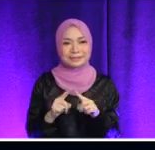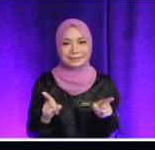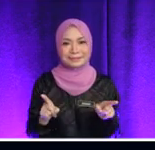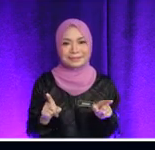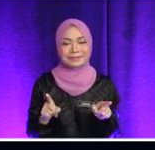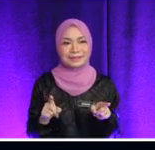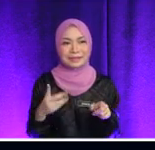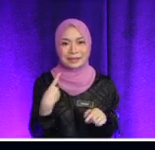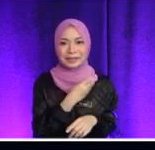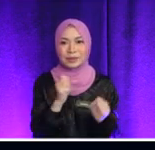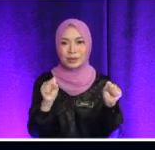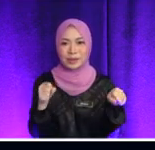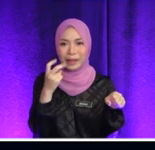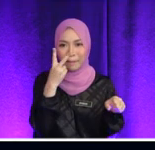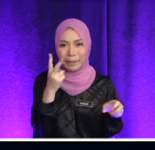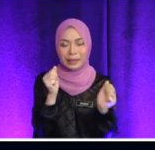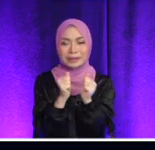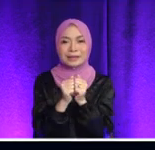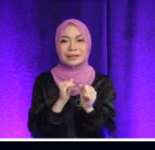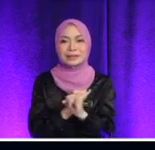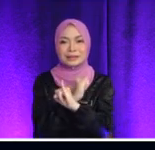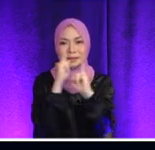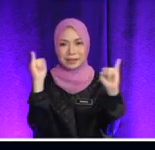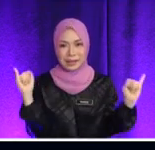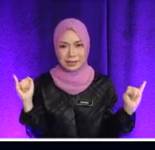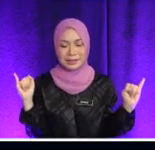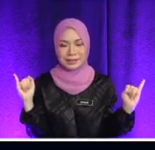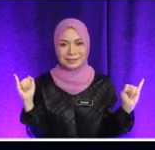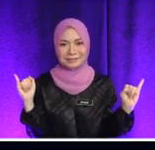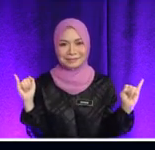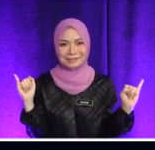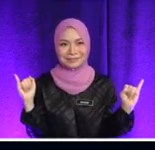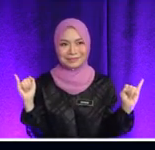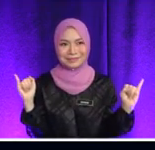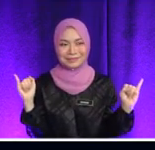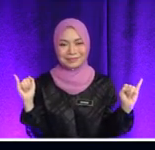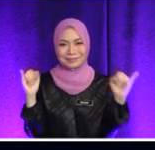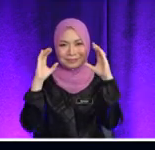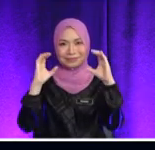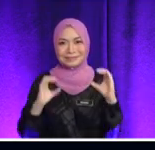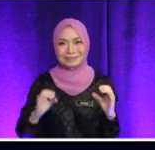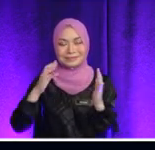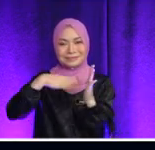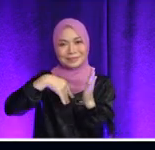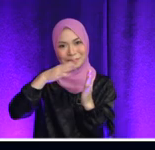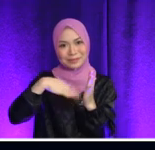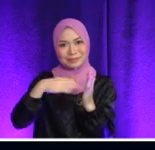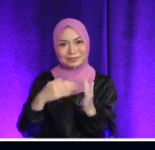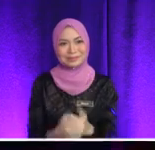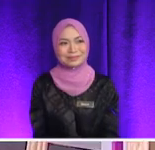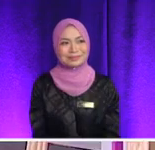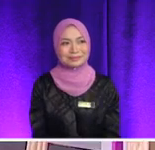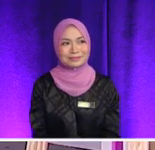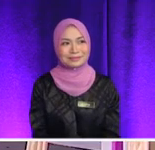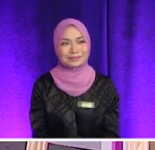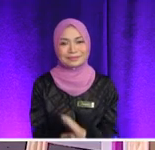hasil karya ini menggunakan teknik satpam bonus yang tidak rata Oke so itu adalah